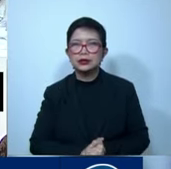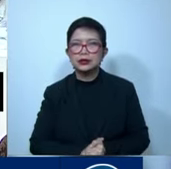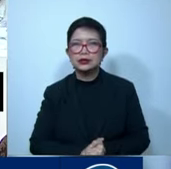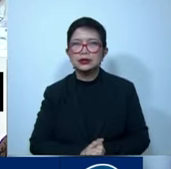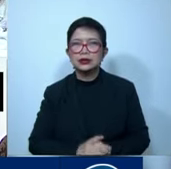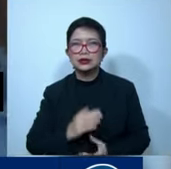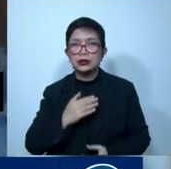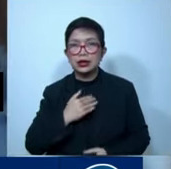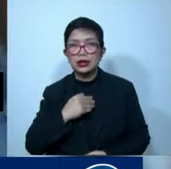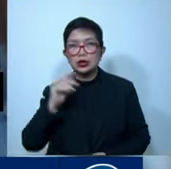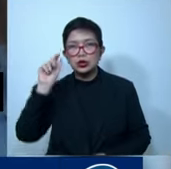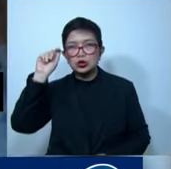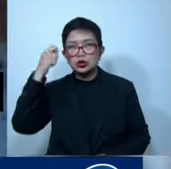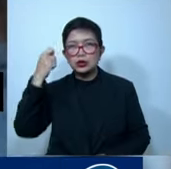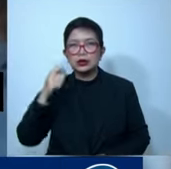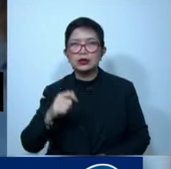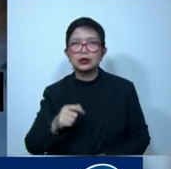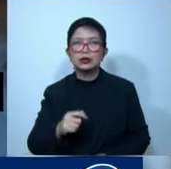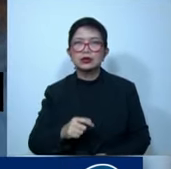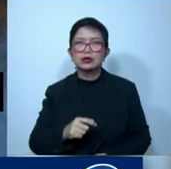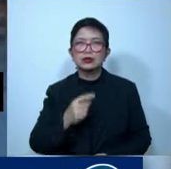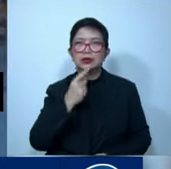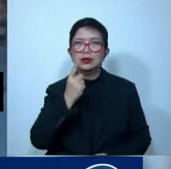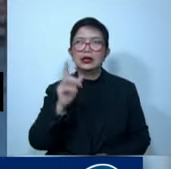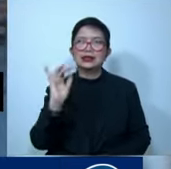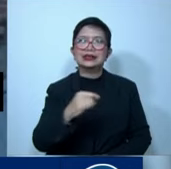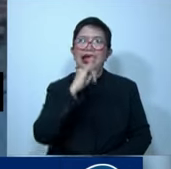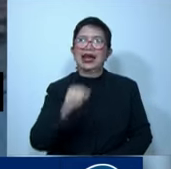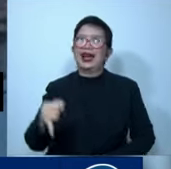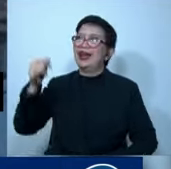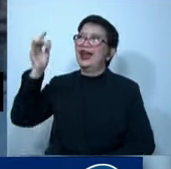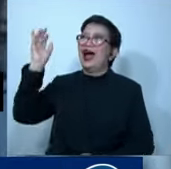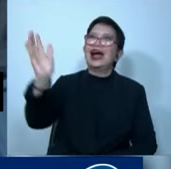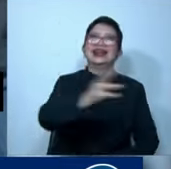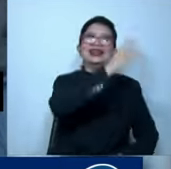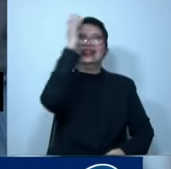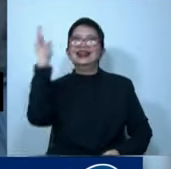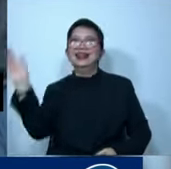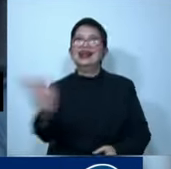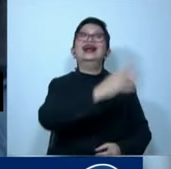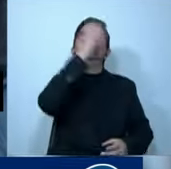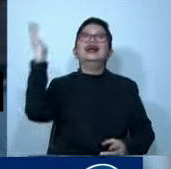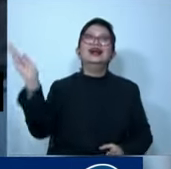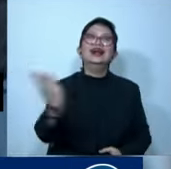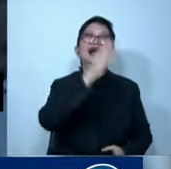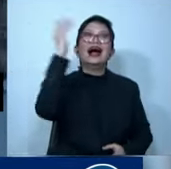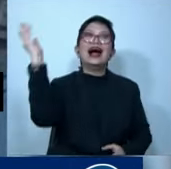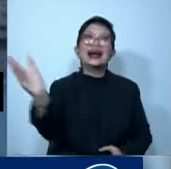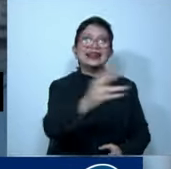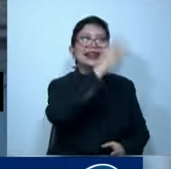ya susah kalau kita menyalahkan angin dari mana kan doa ya. Jadi